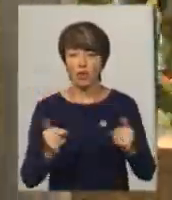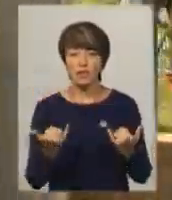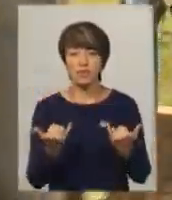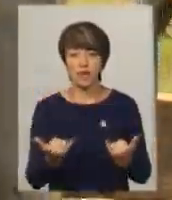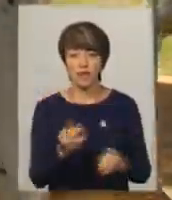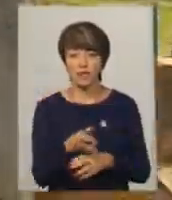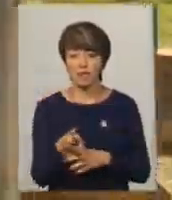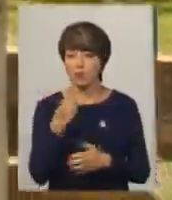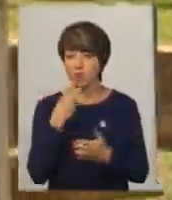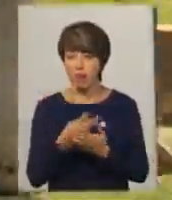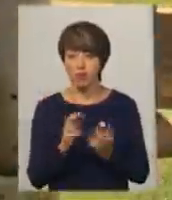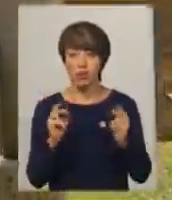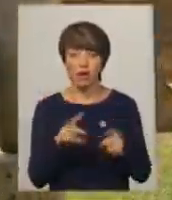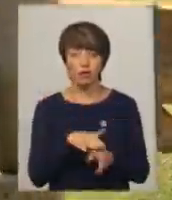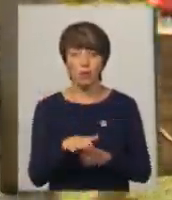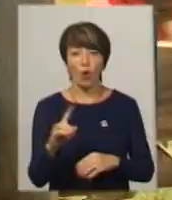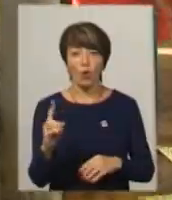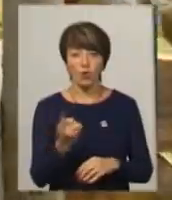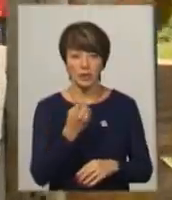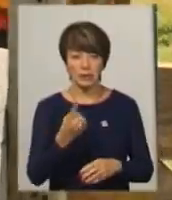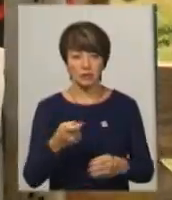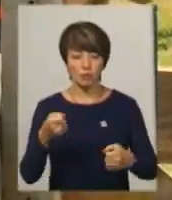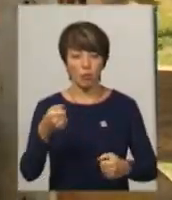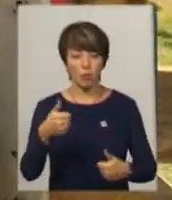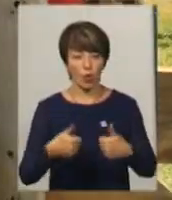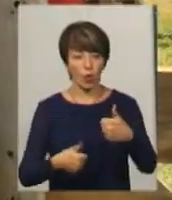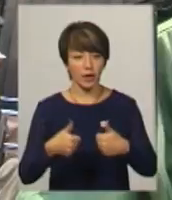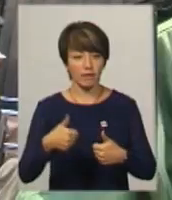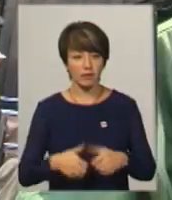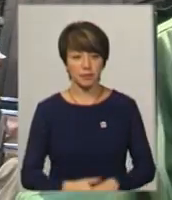на відео ви бачите, як відбувається один із лицарських боїв.